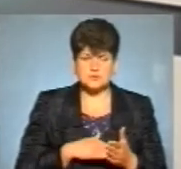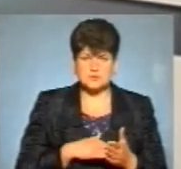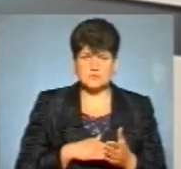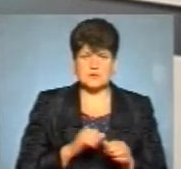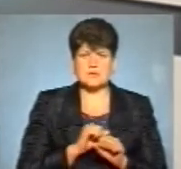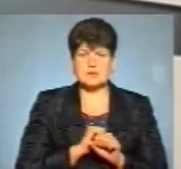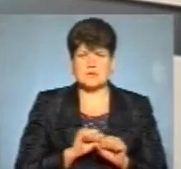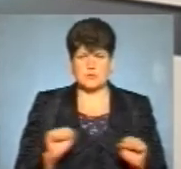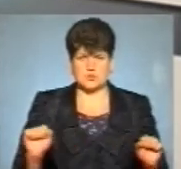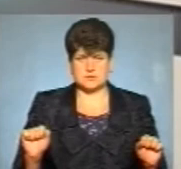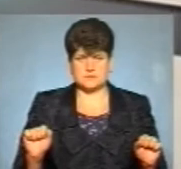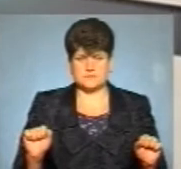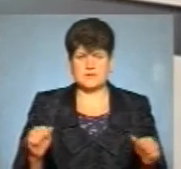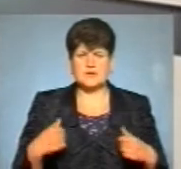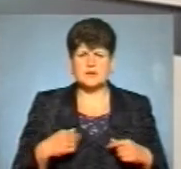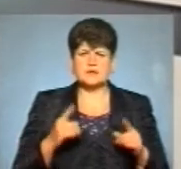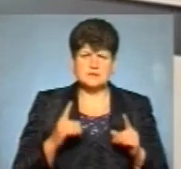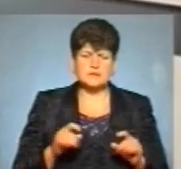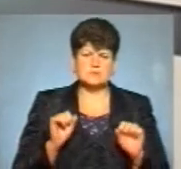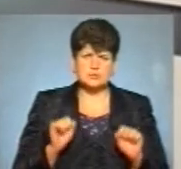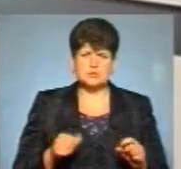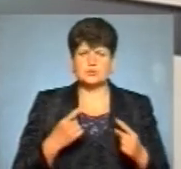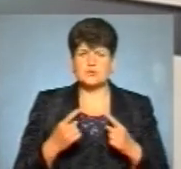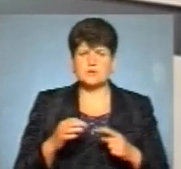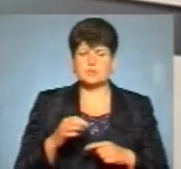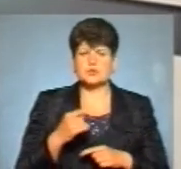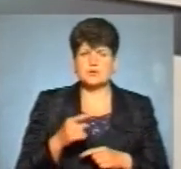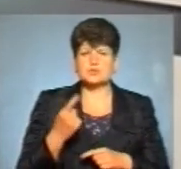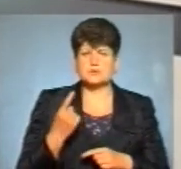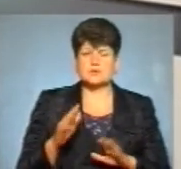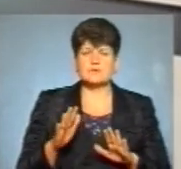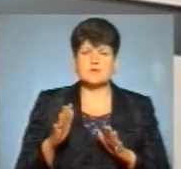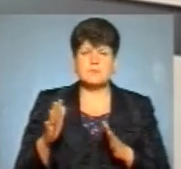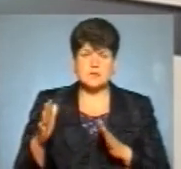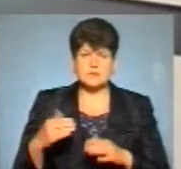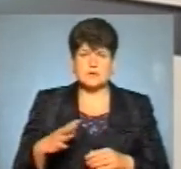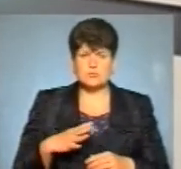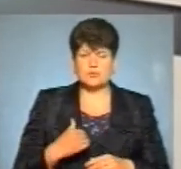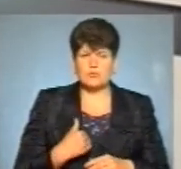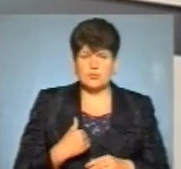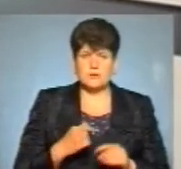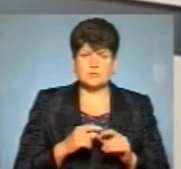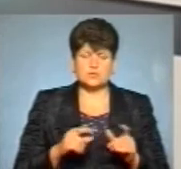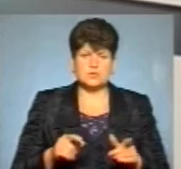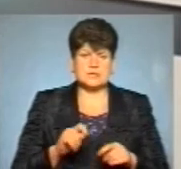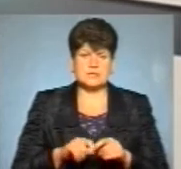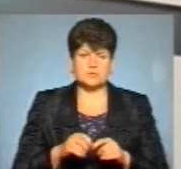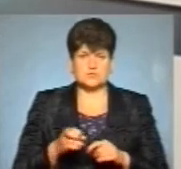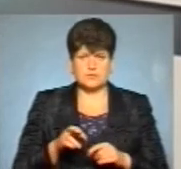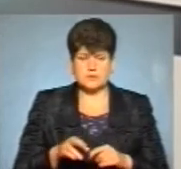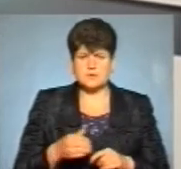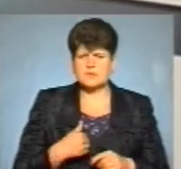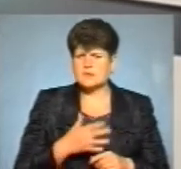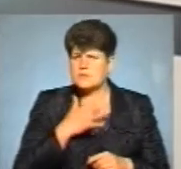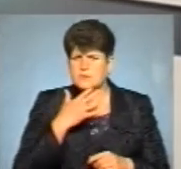не можна. Я навіть можу говорити про те, що один із випадків, який був у мене на пункті тестування, який я